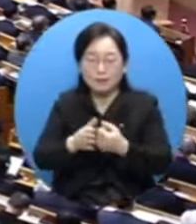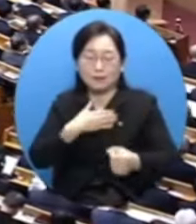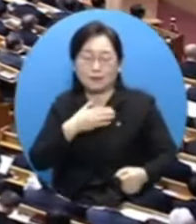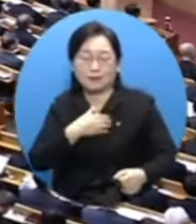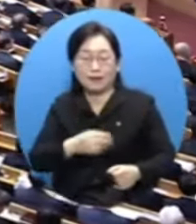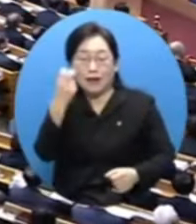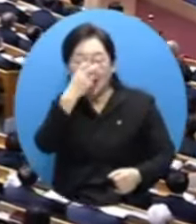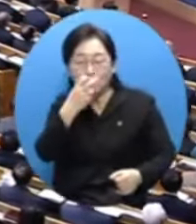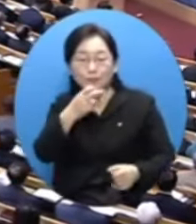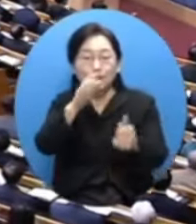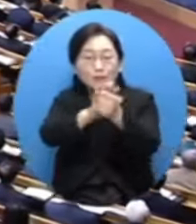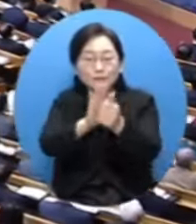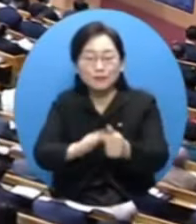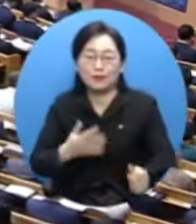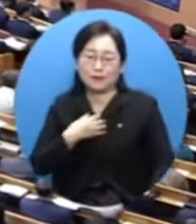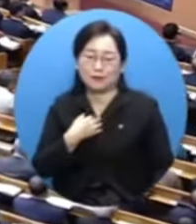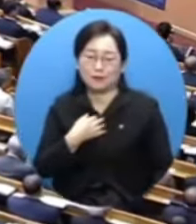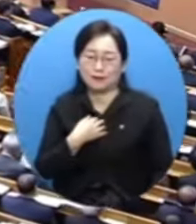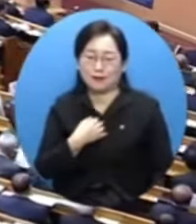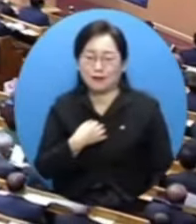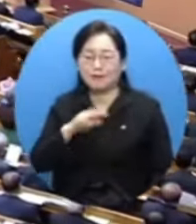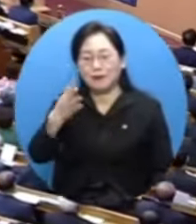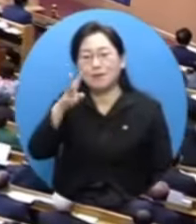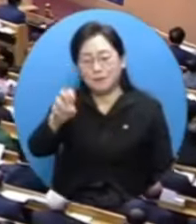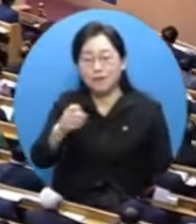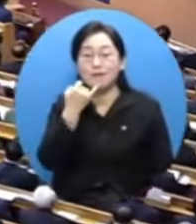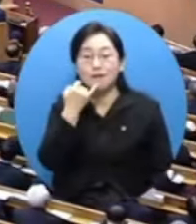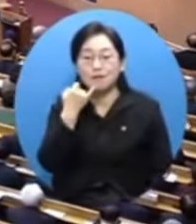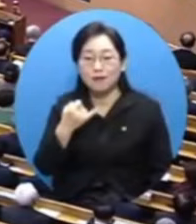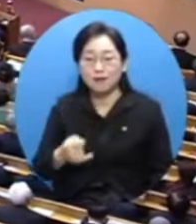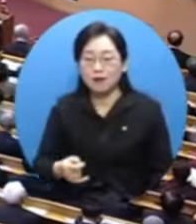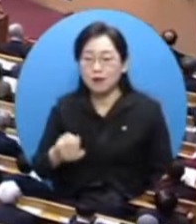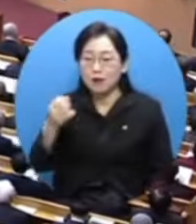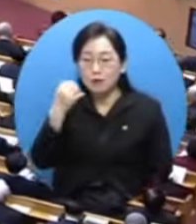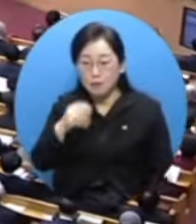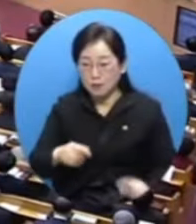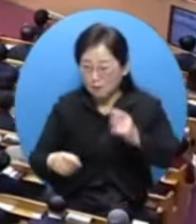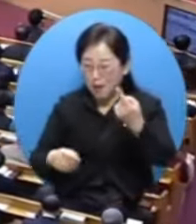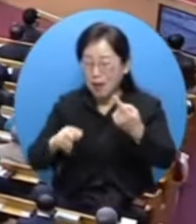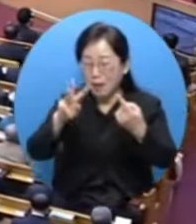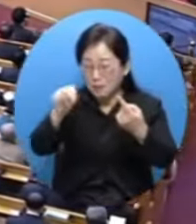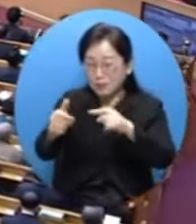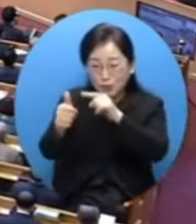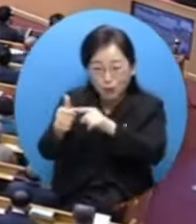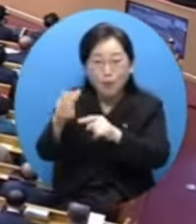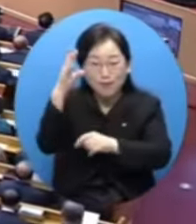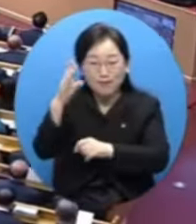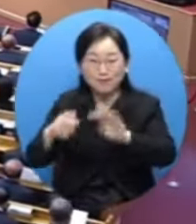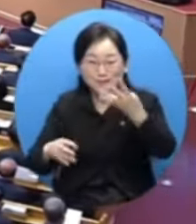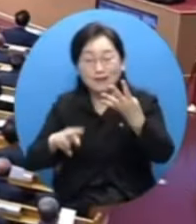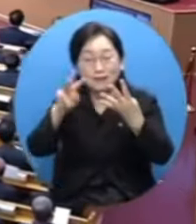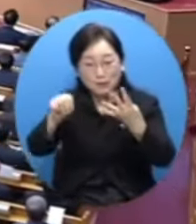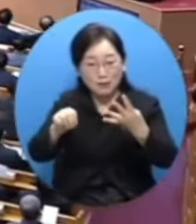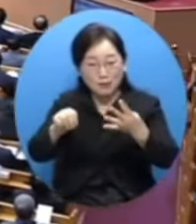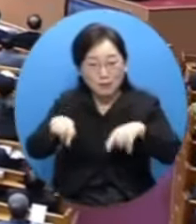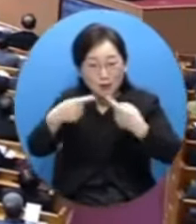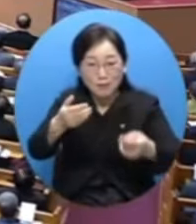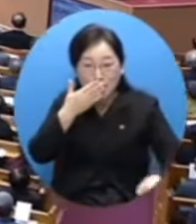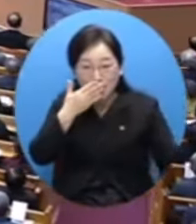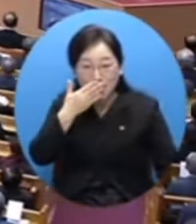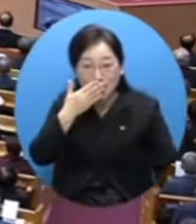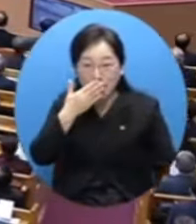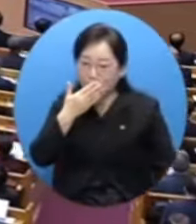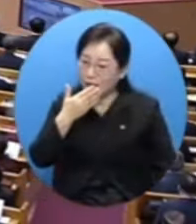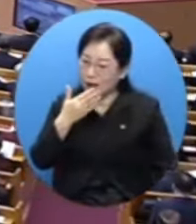저를 400m에 달리게 해 주십시오. 관례상 없는 일이었고 100m 달리는 사람이 400m 나와서 메달을 딸 수 있는 것도 그것은